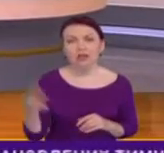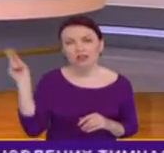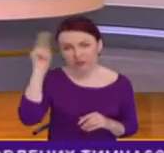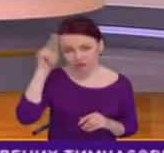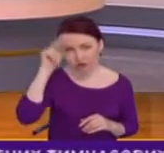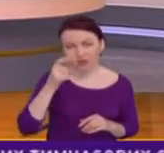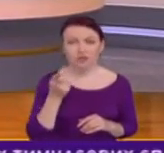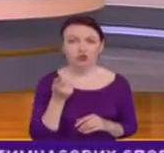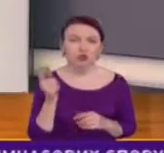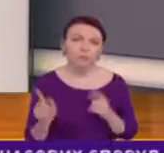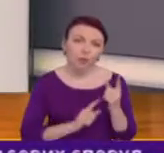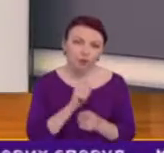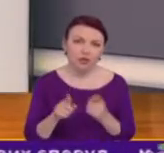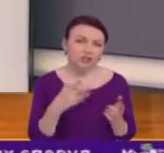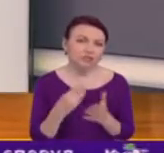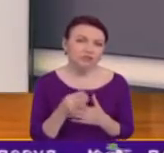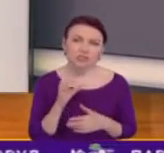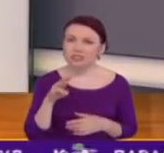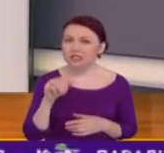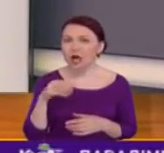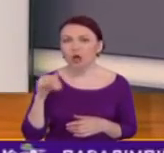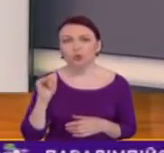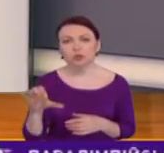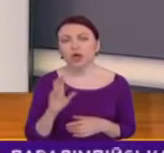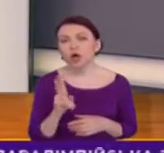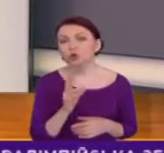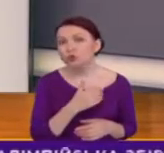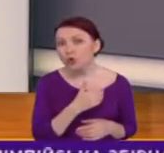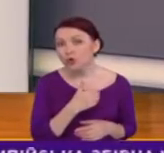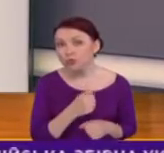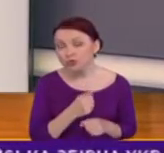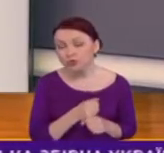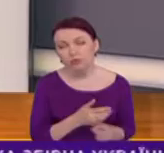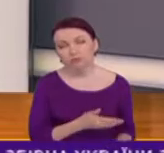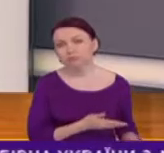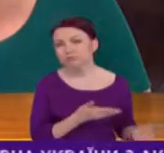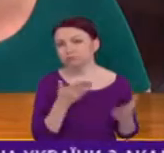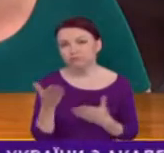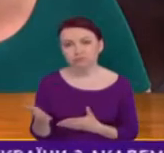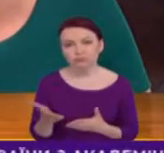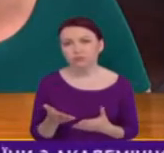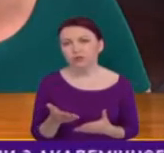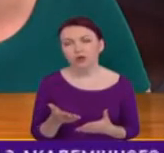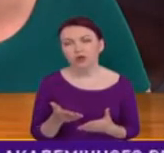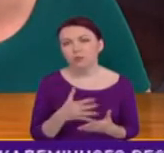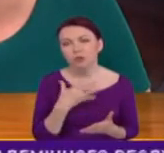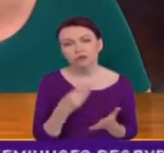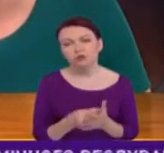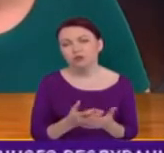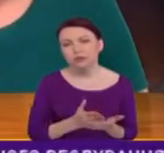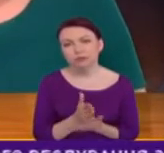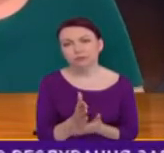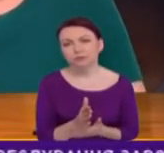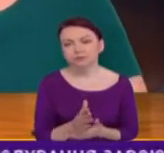навчання і поміняти свій статус. Всі люди, які захочуть працювати, вони будуть працевлаштовані і будуть працювати практично по своїй